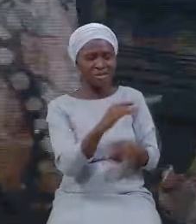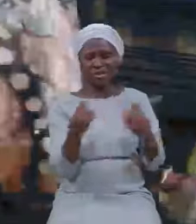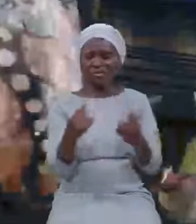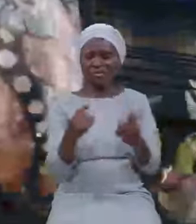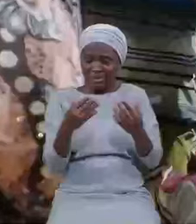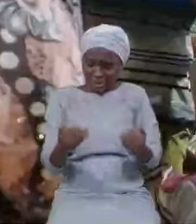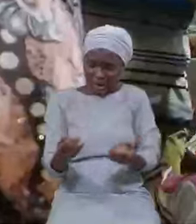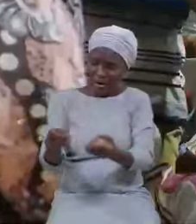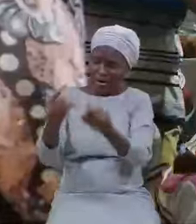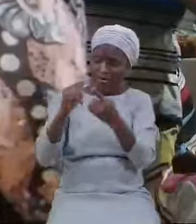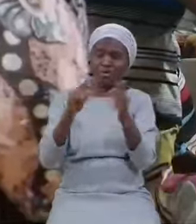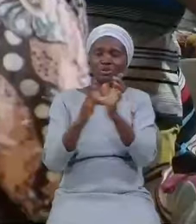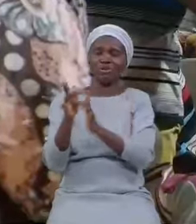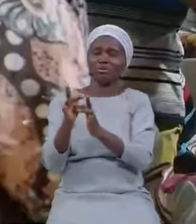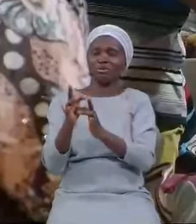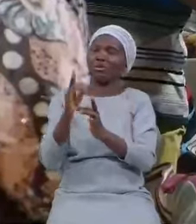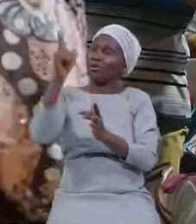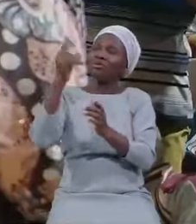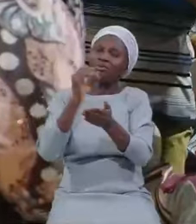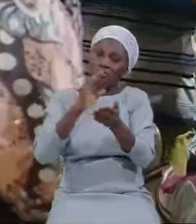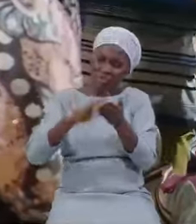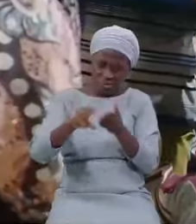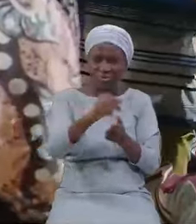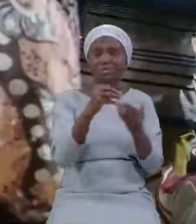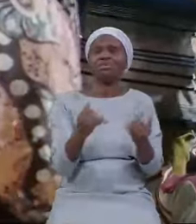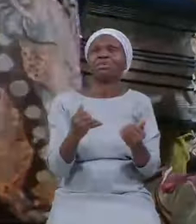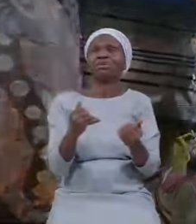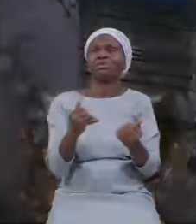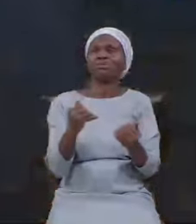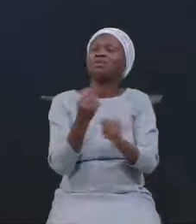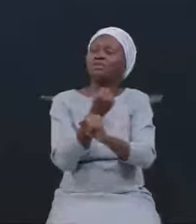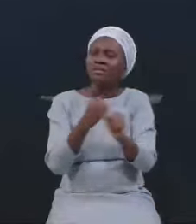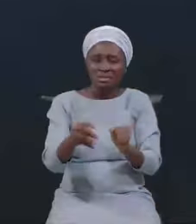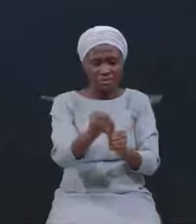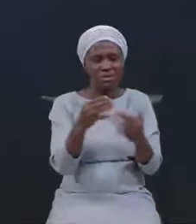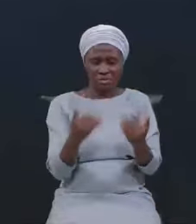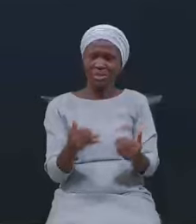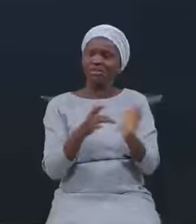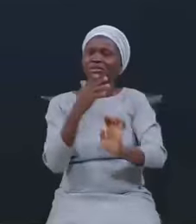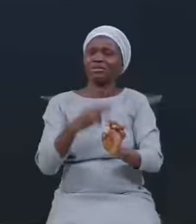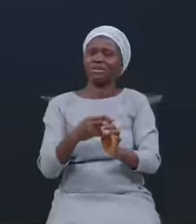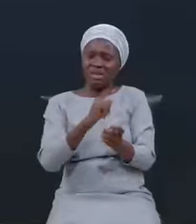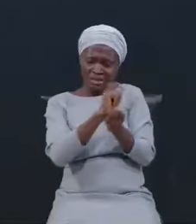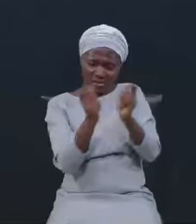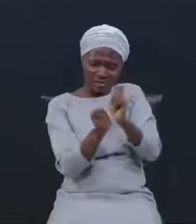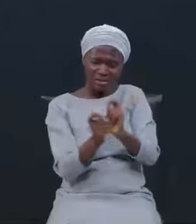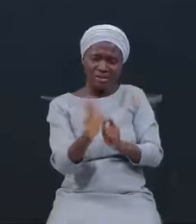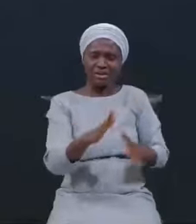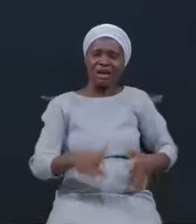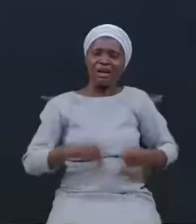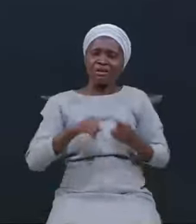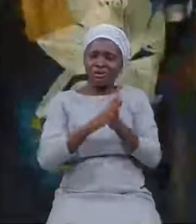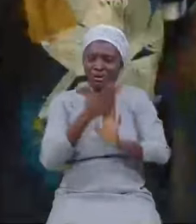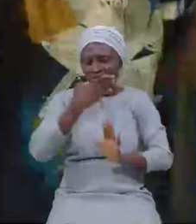Pardonne-les maintenant. Transforme leur vie pour le meilleur au nom de